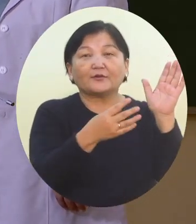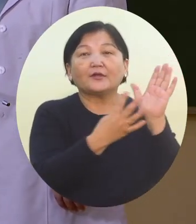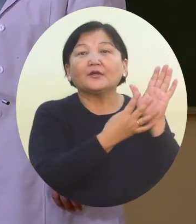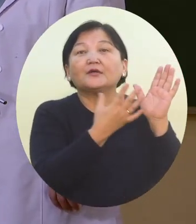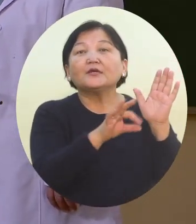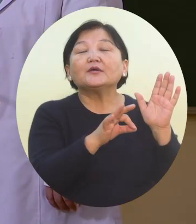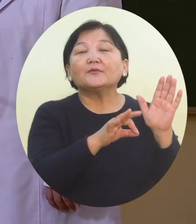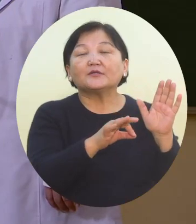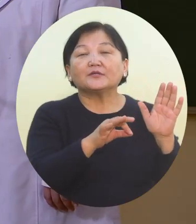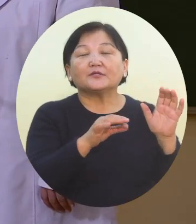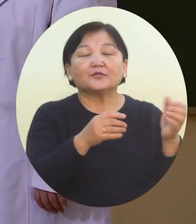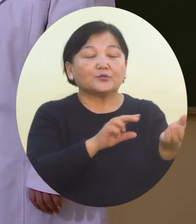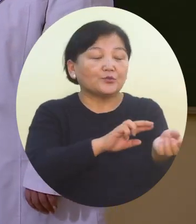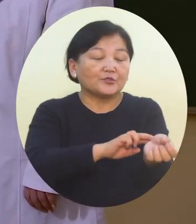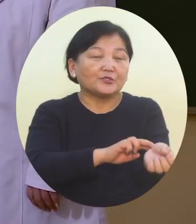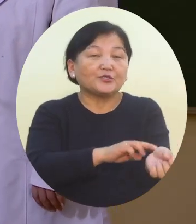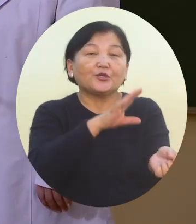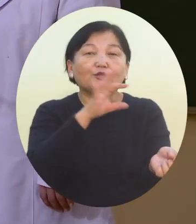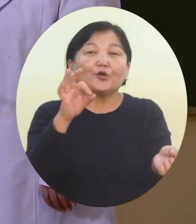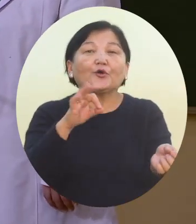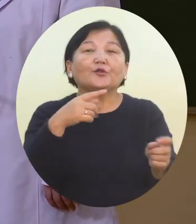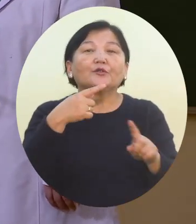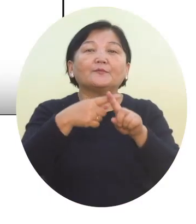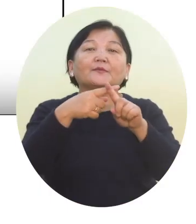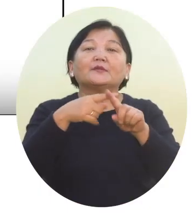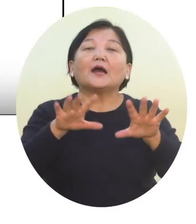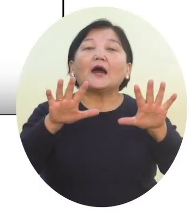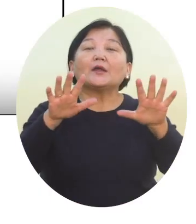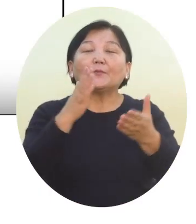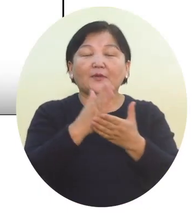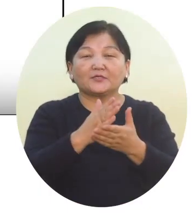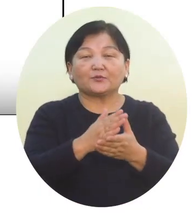10-аар ихссэн байна. Та бүхний хэдээр ихссэн бэ?